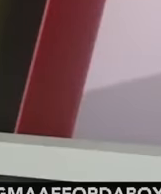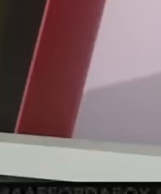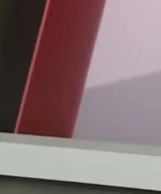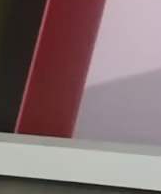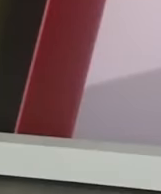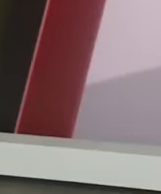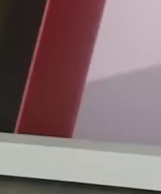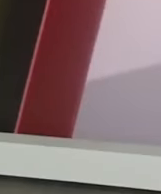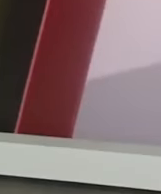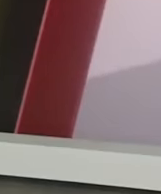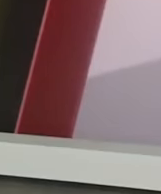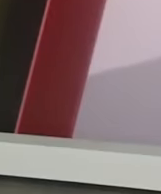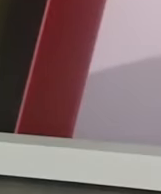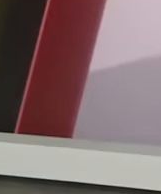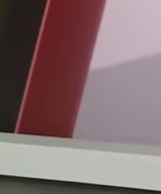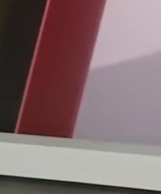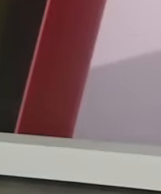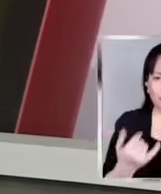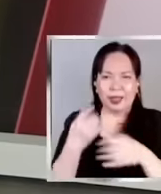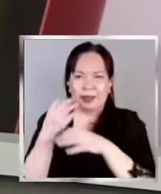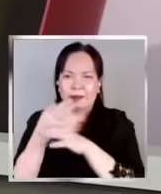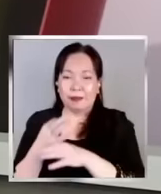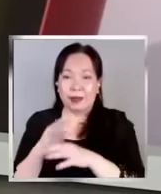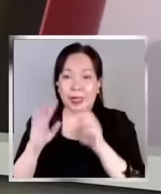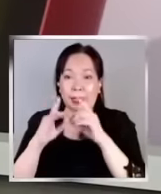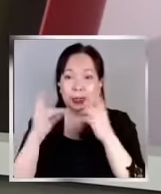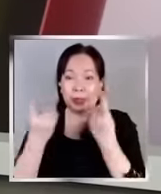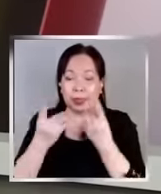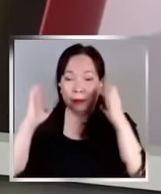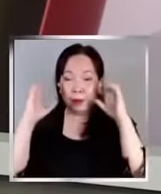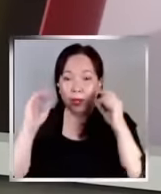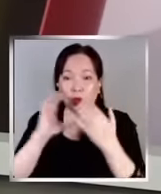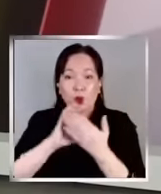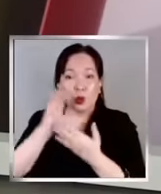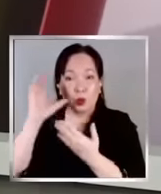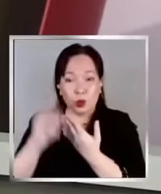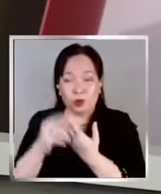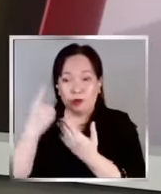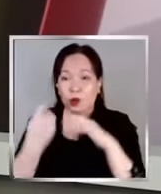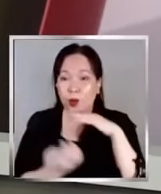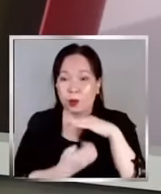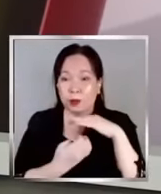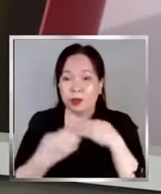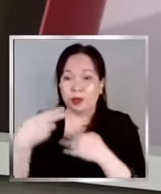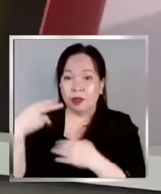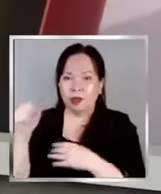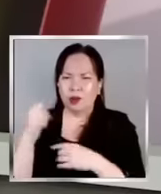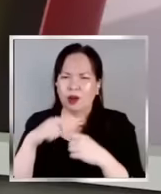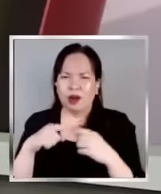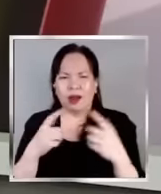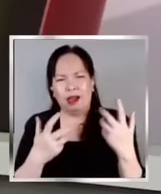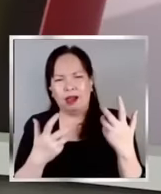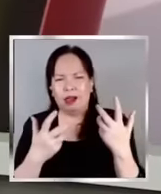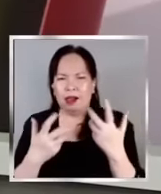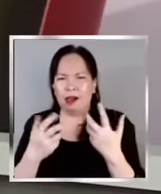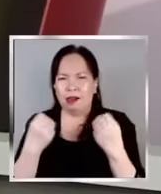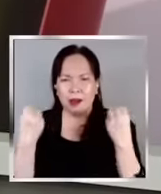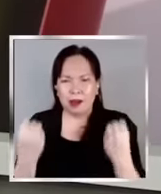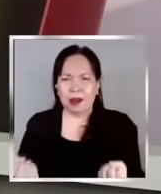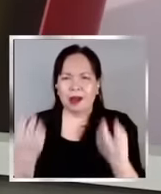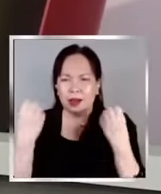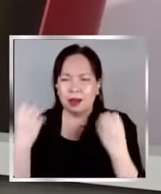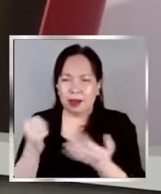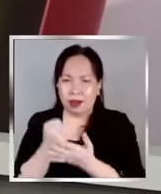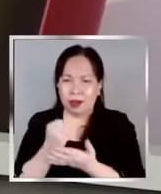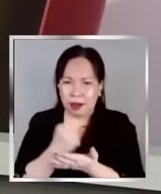kasalakuyan ang nirerepaso ng DepEd ang curriculum para sa elementary at high school dahil hindi raw mapagkasya ang mga dapat matutunan hiwalay pa ito sa